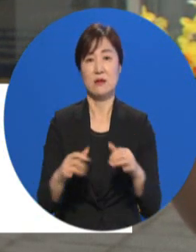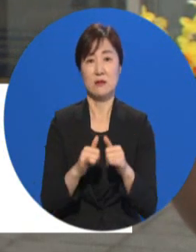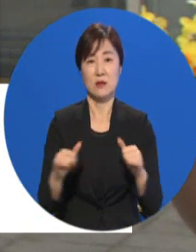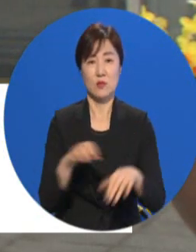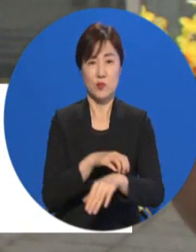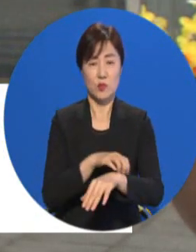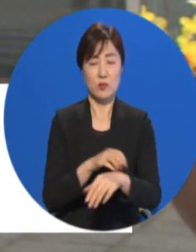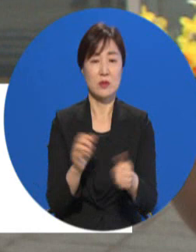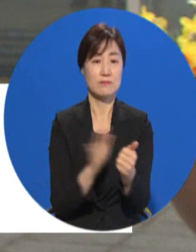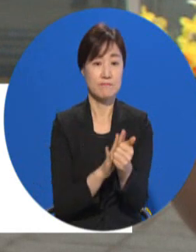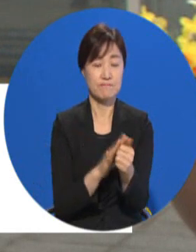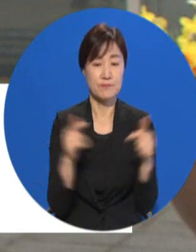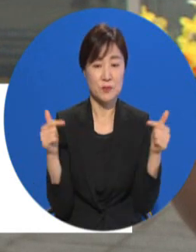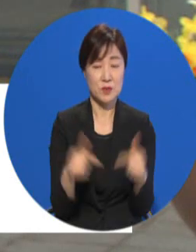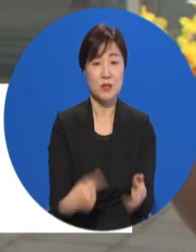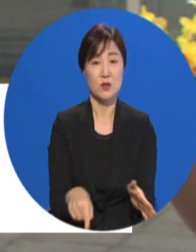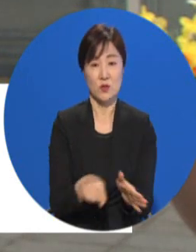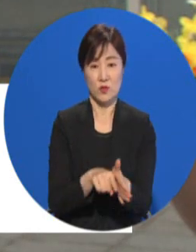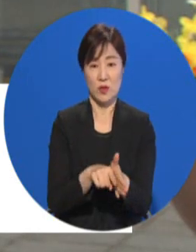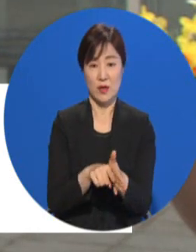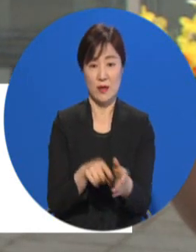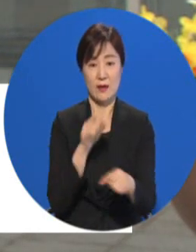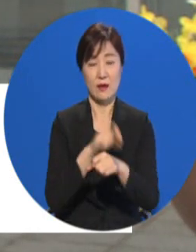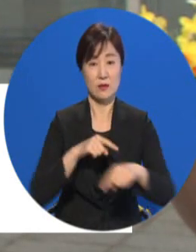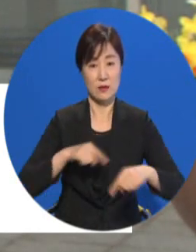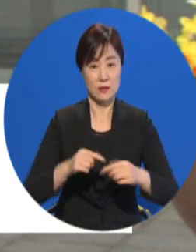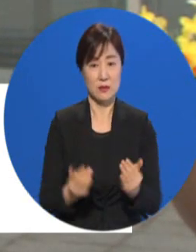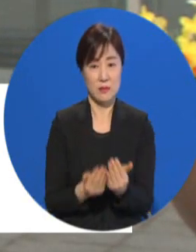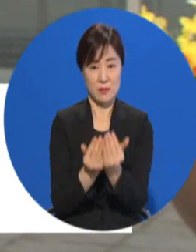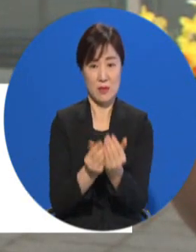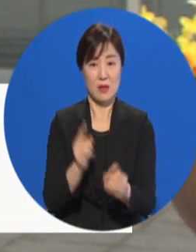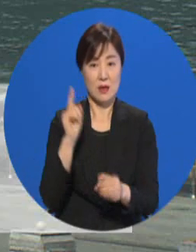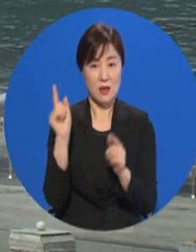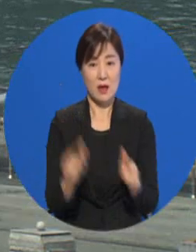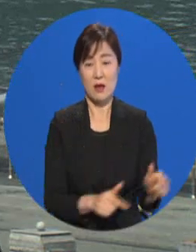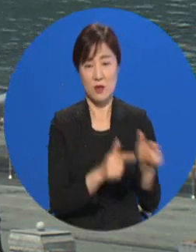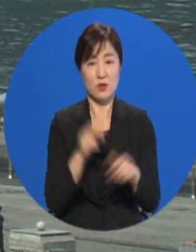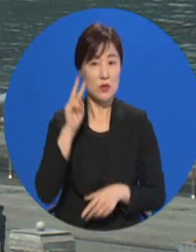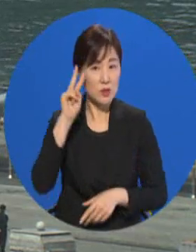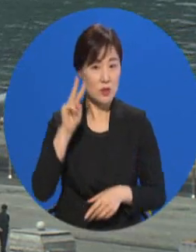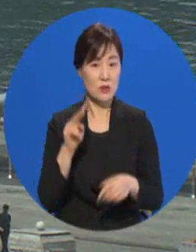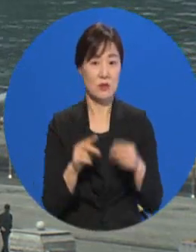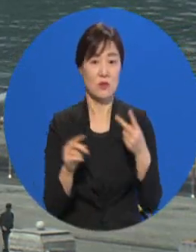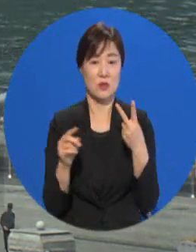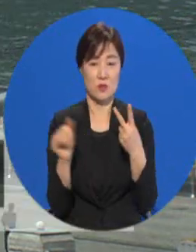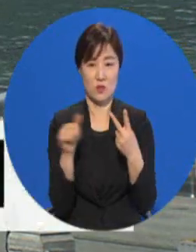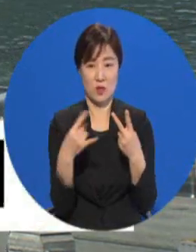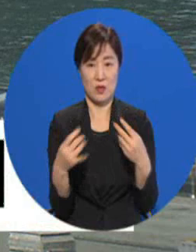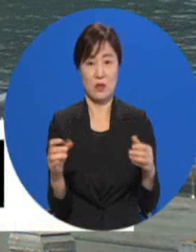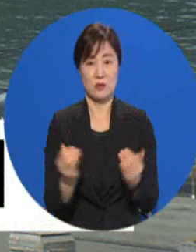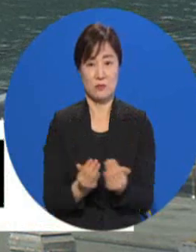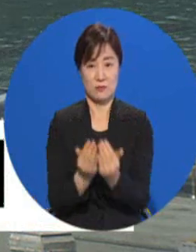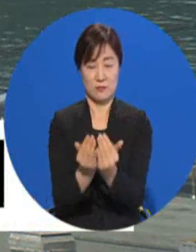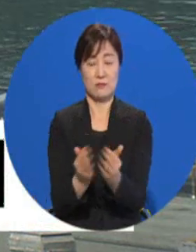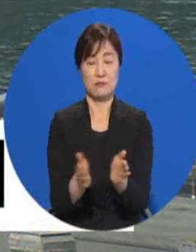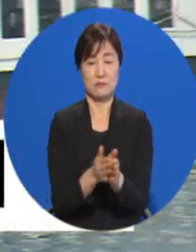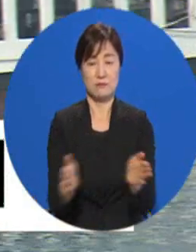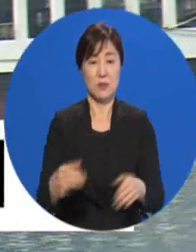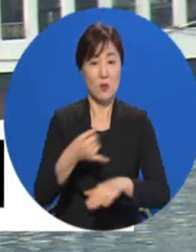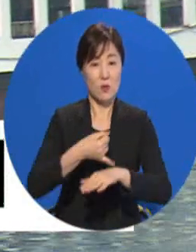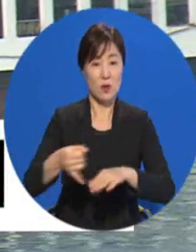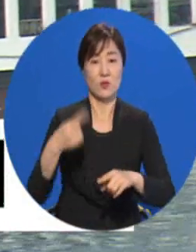최소화하기 위해서 우리 군 행정선을 투입 1일 2회 운항할 계획입니다. 완도군도 코로나19로